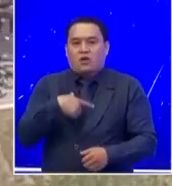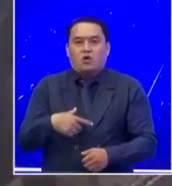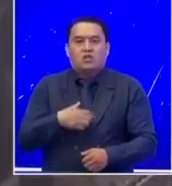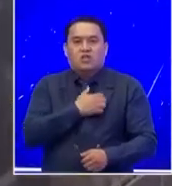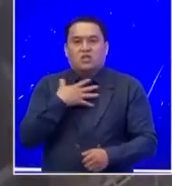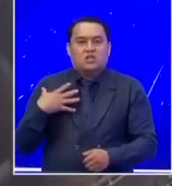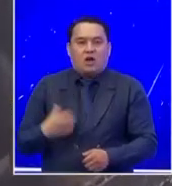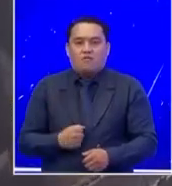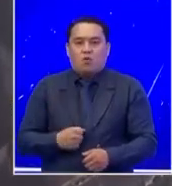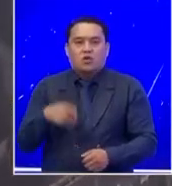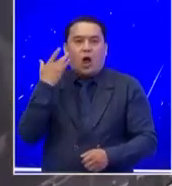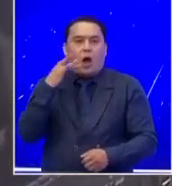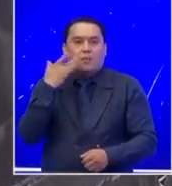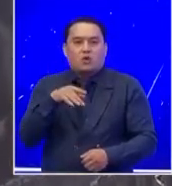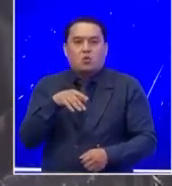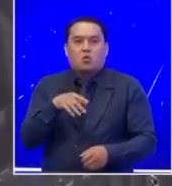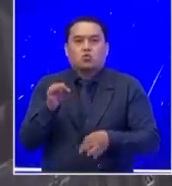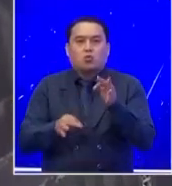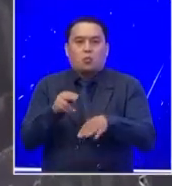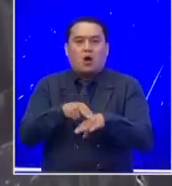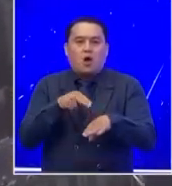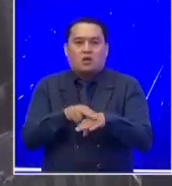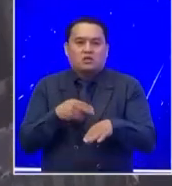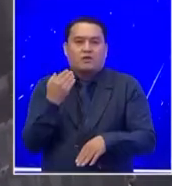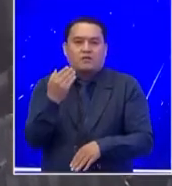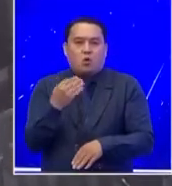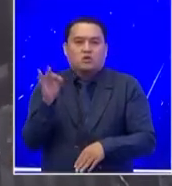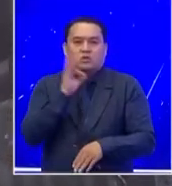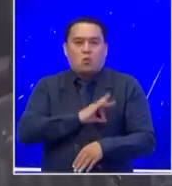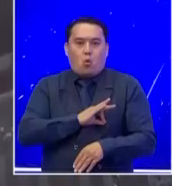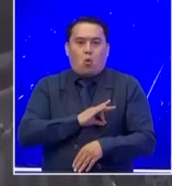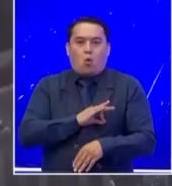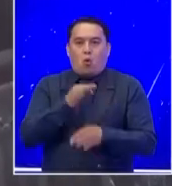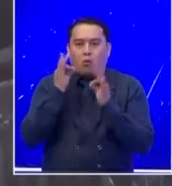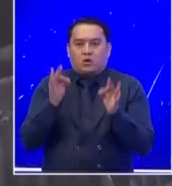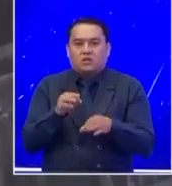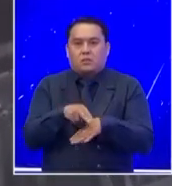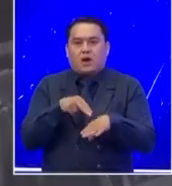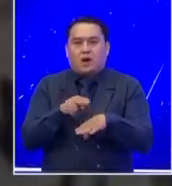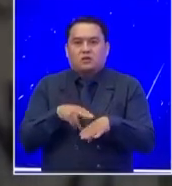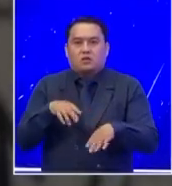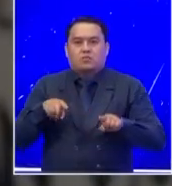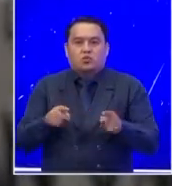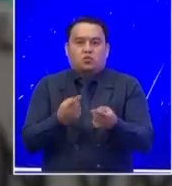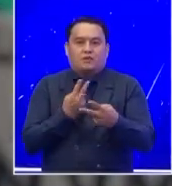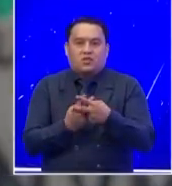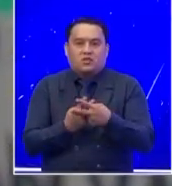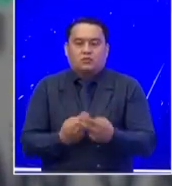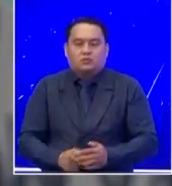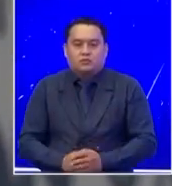недовольствие. Американские власти осудили действия полиции в Миннесоте. Применивший смертельный прием, офицер взят под стражу.